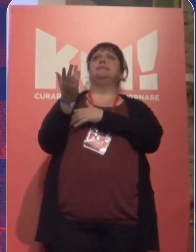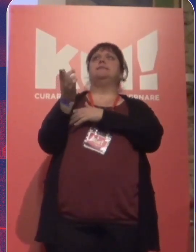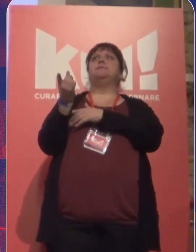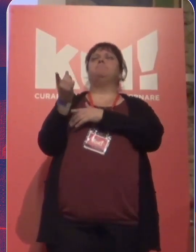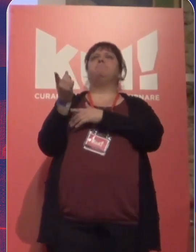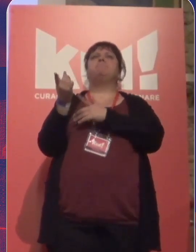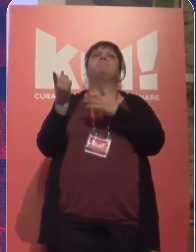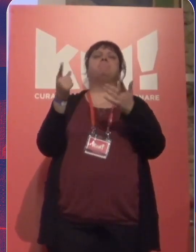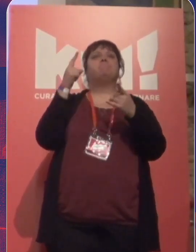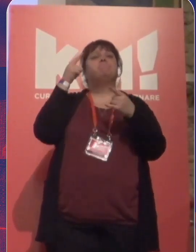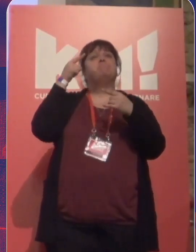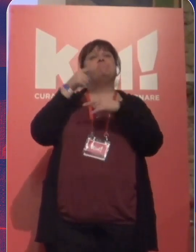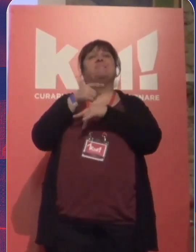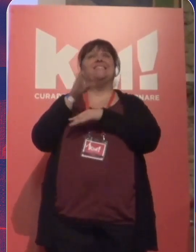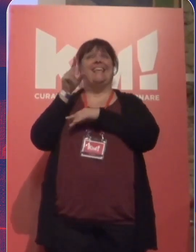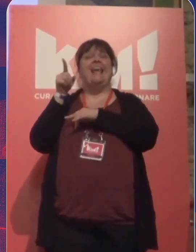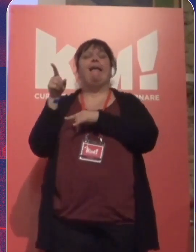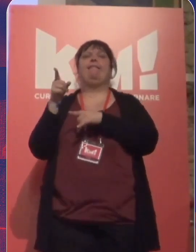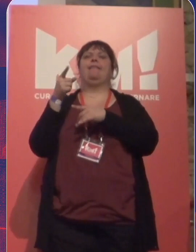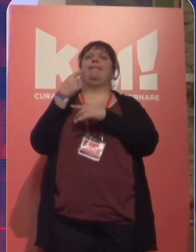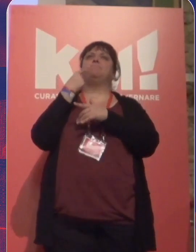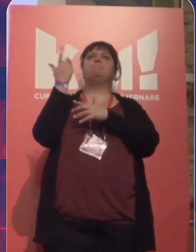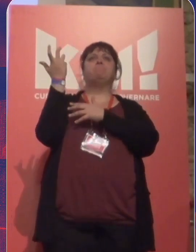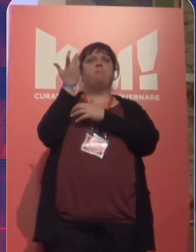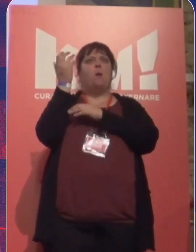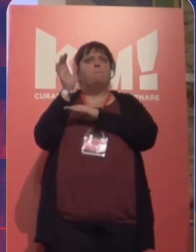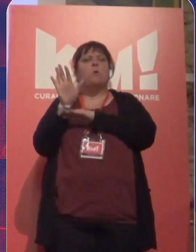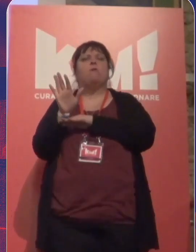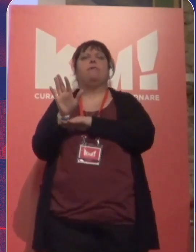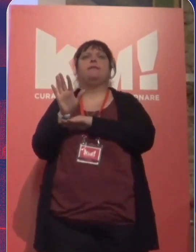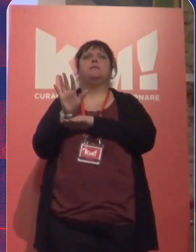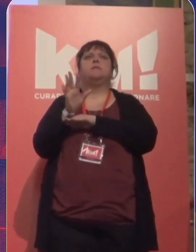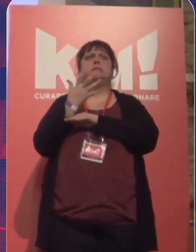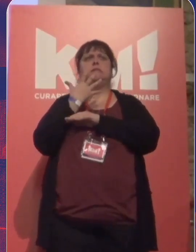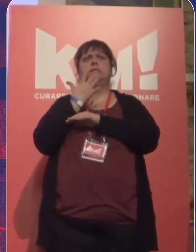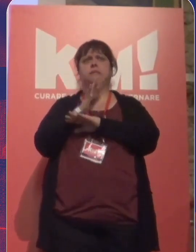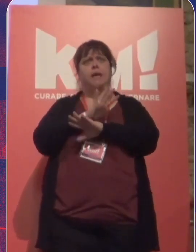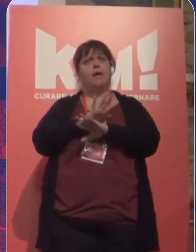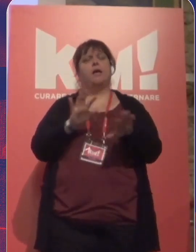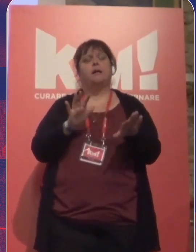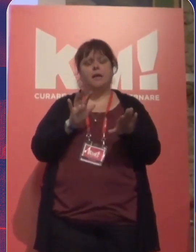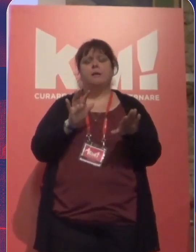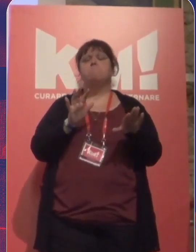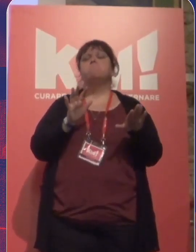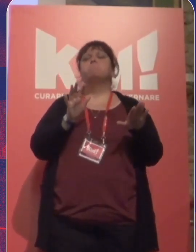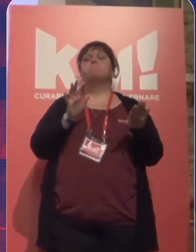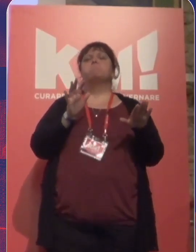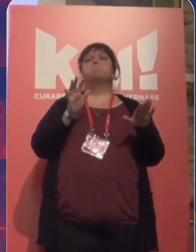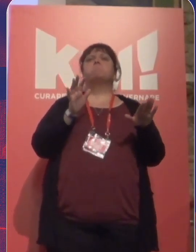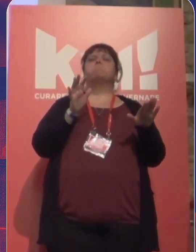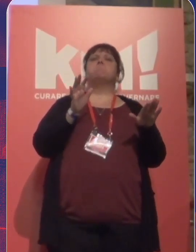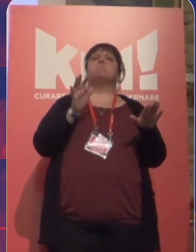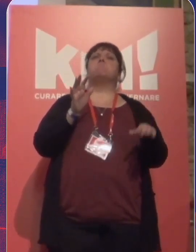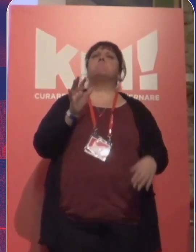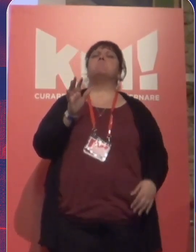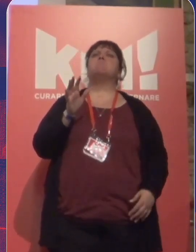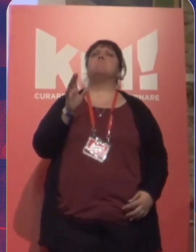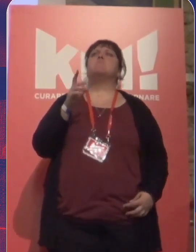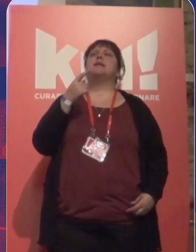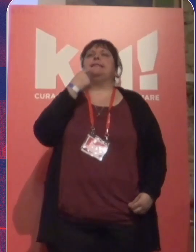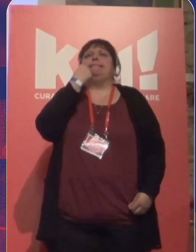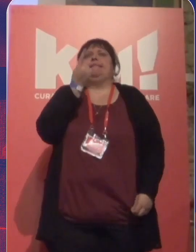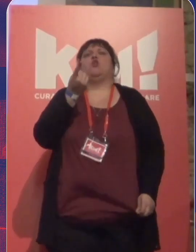insensata anzi un'ipotesi molto serie a quest'anno che noi avremmo nella nostra nei nostri